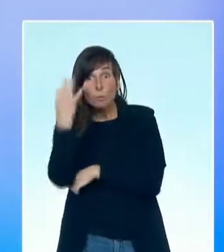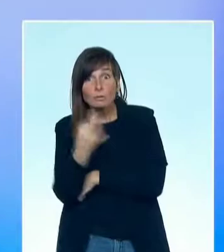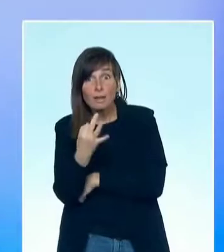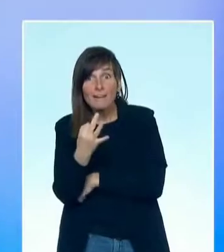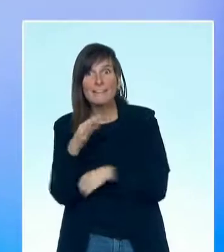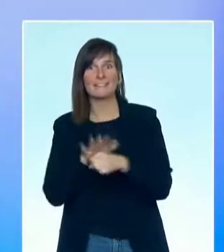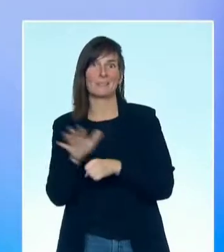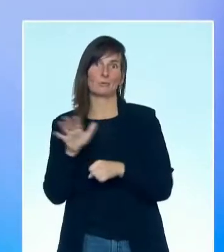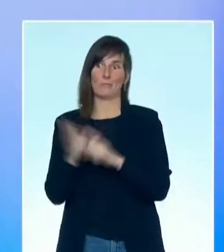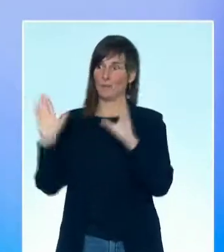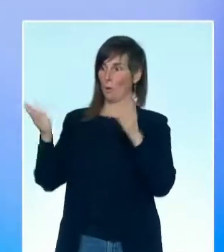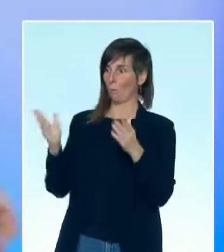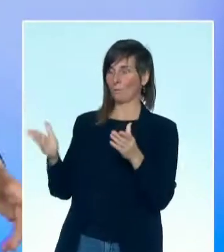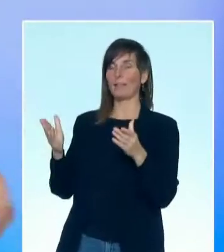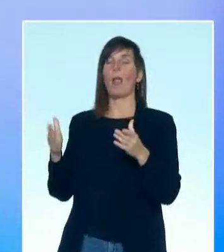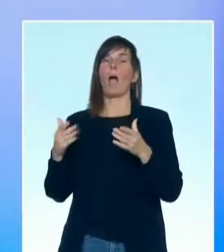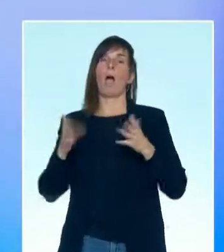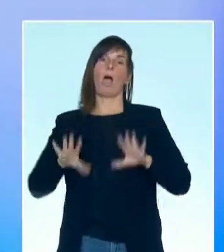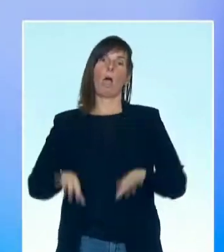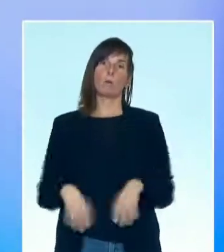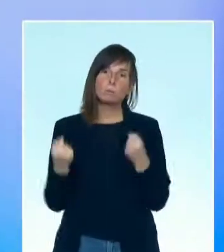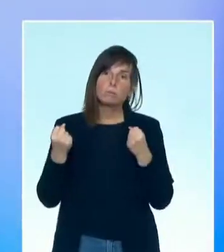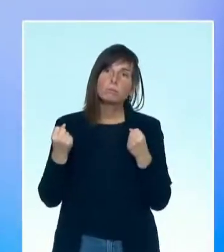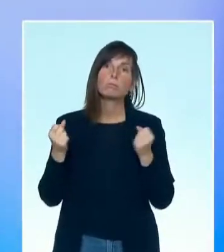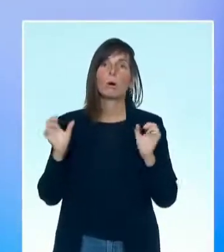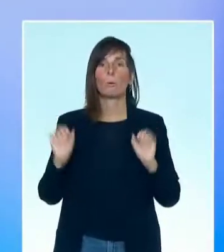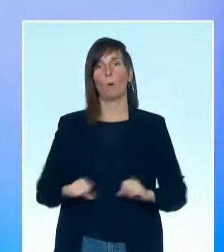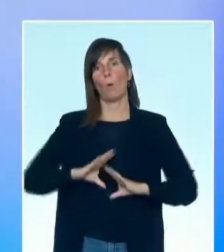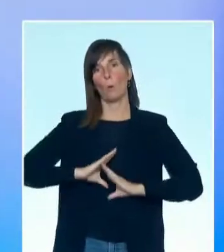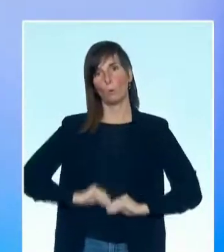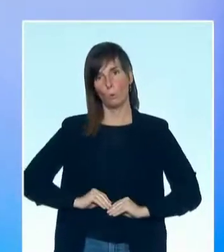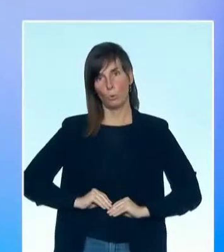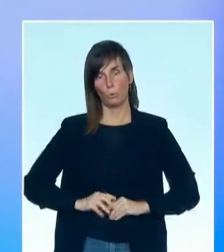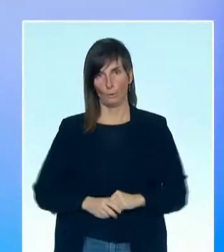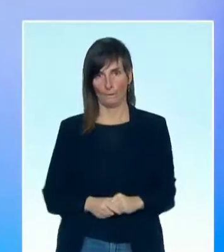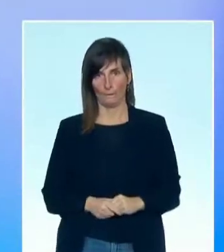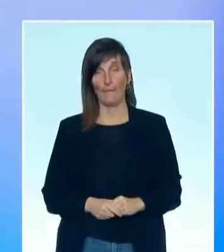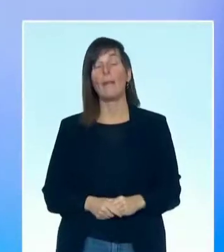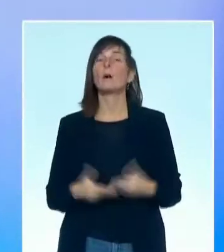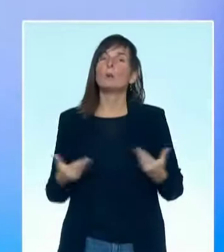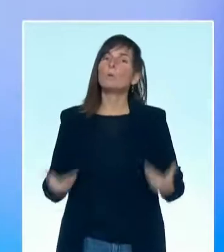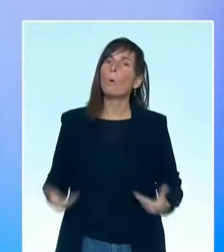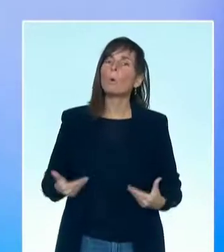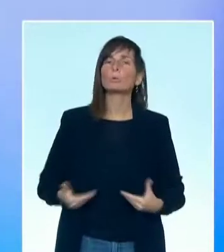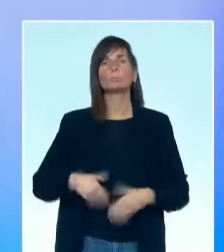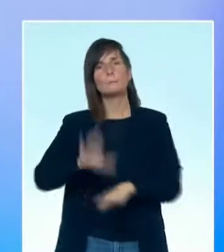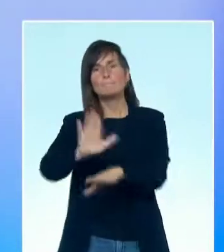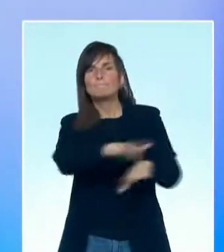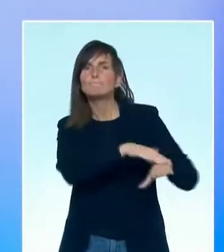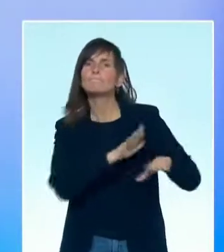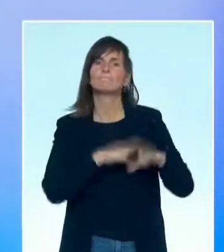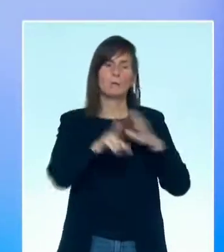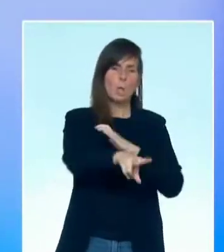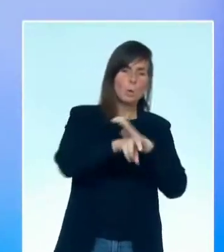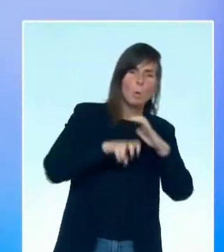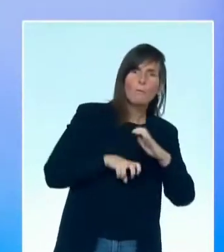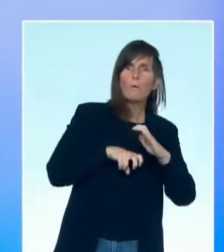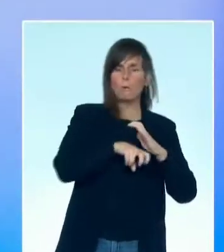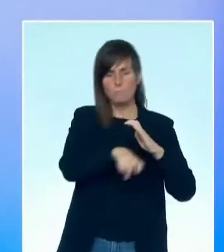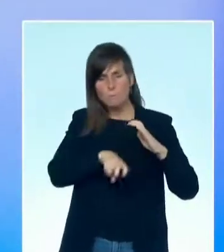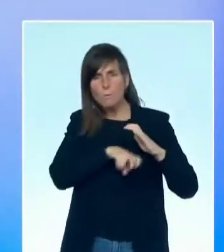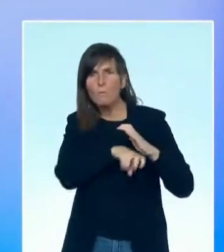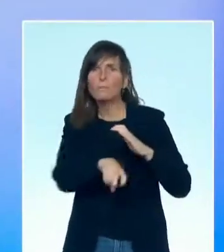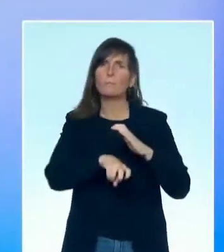zone de danger. L'heure n'est donc pas à des mesures de jauge, de couvre-feu ou de confinement,